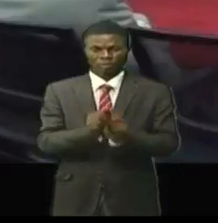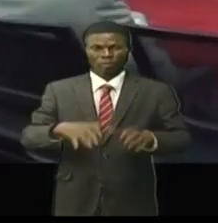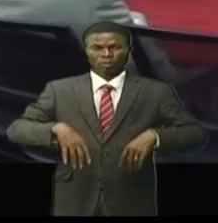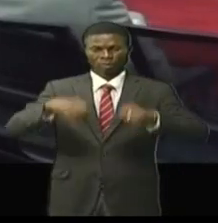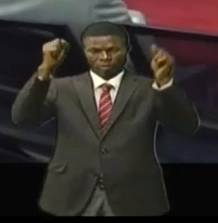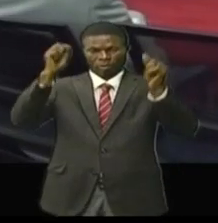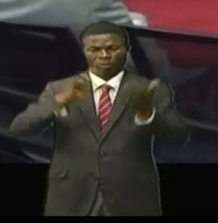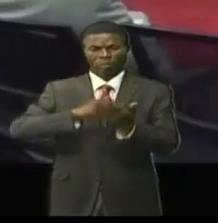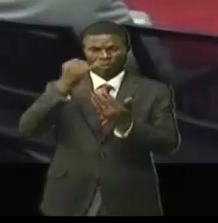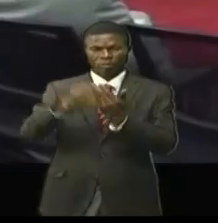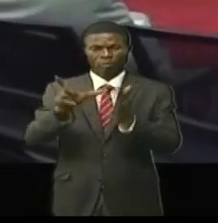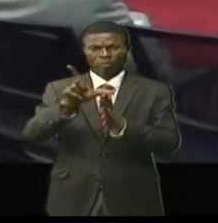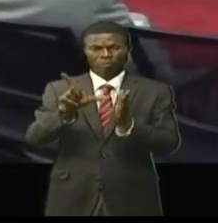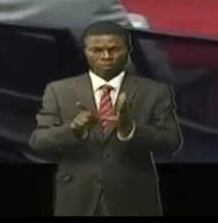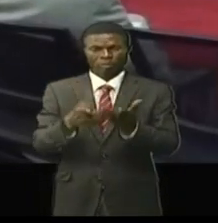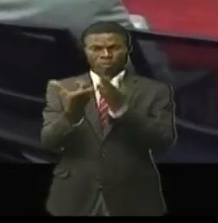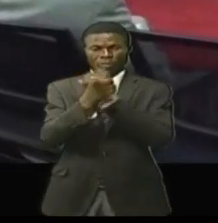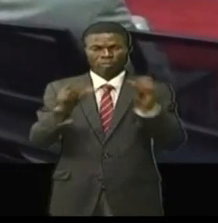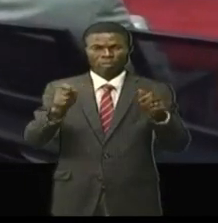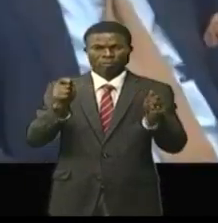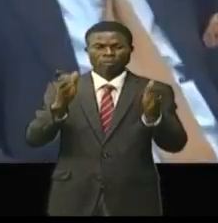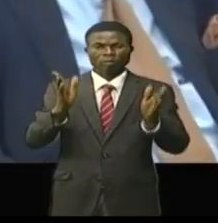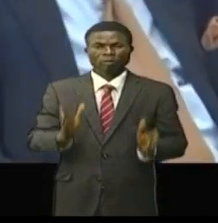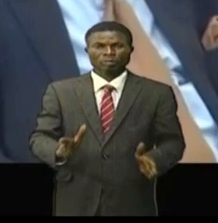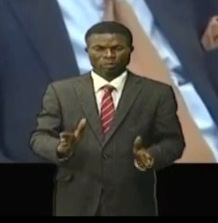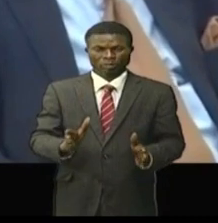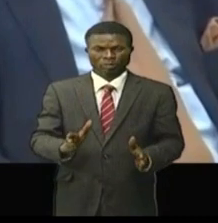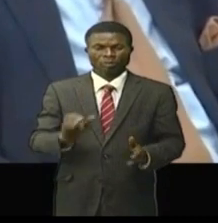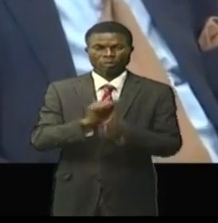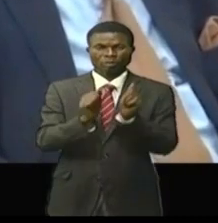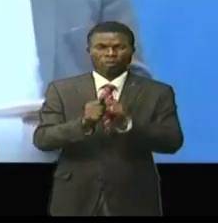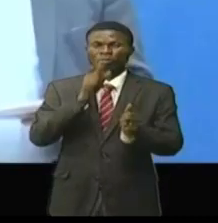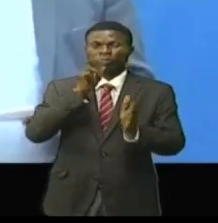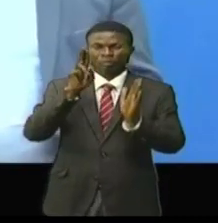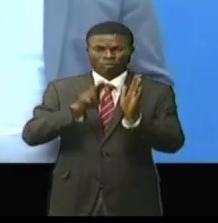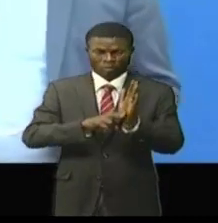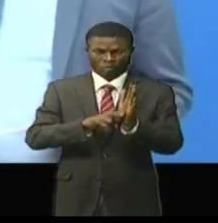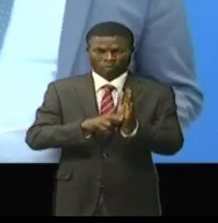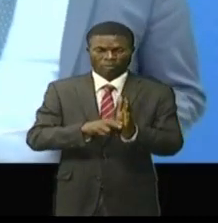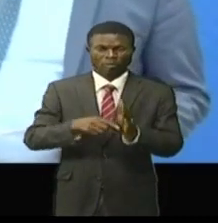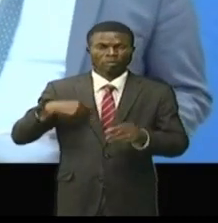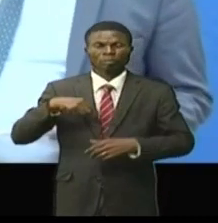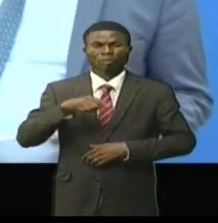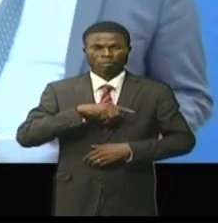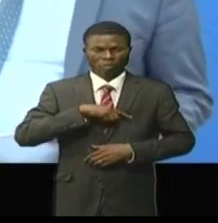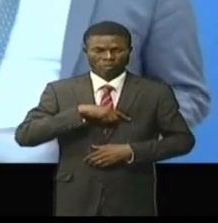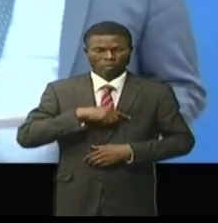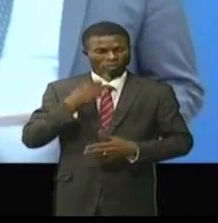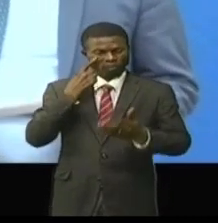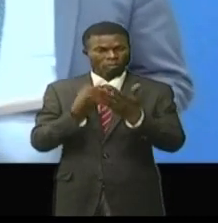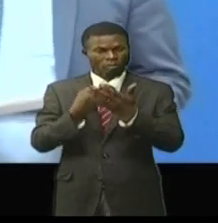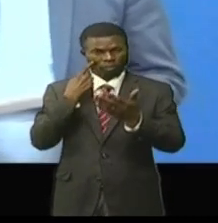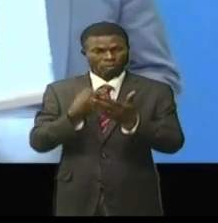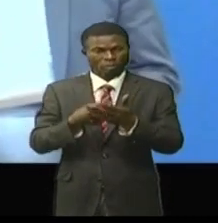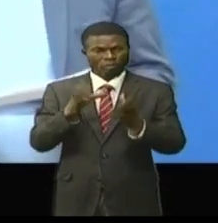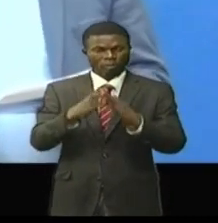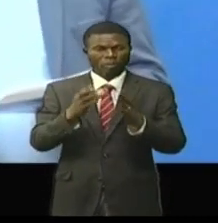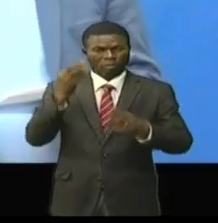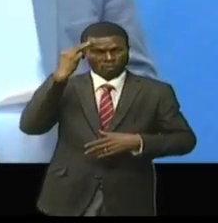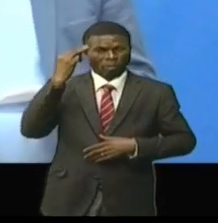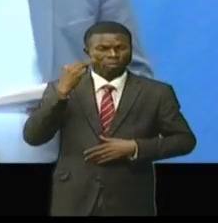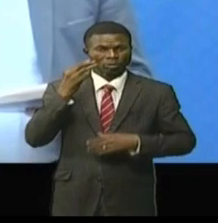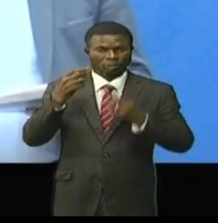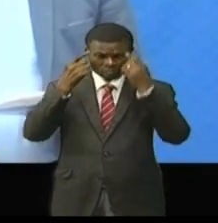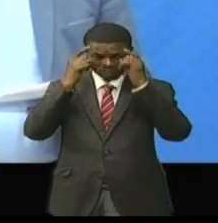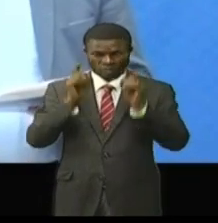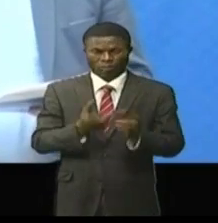du projet de loi sur la liberté de la presse actuellement au niveau du Parlement. Nous avons conjointement constaté avec le ministre la